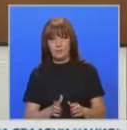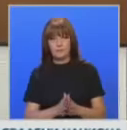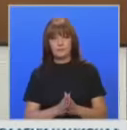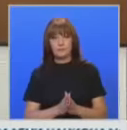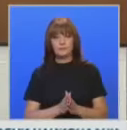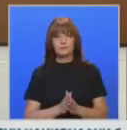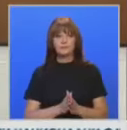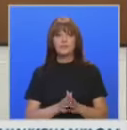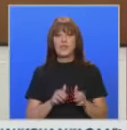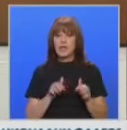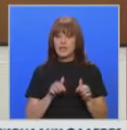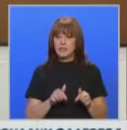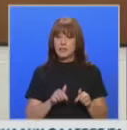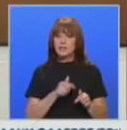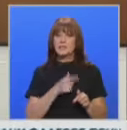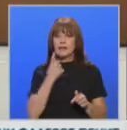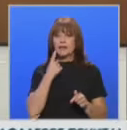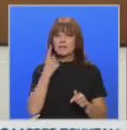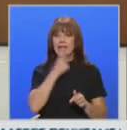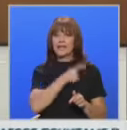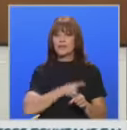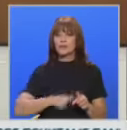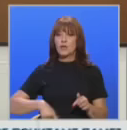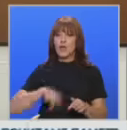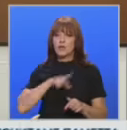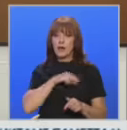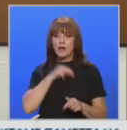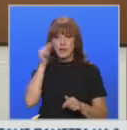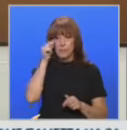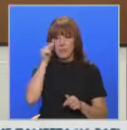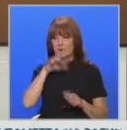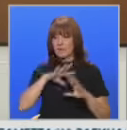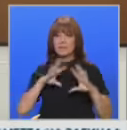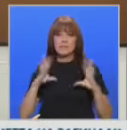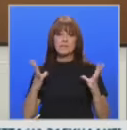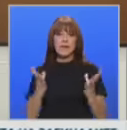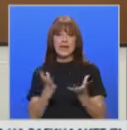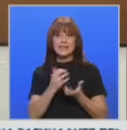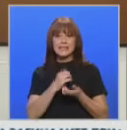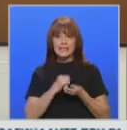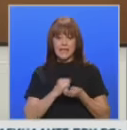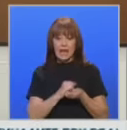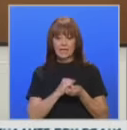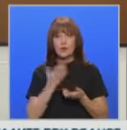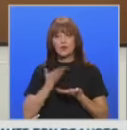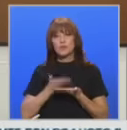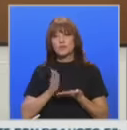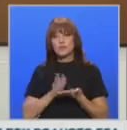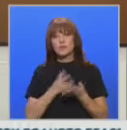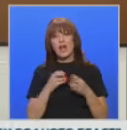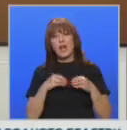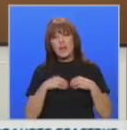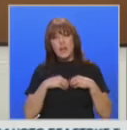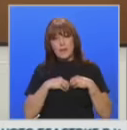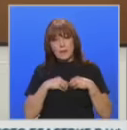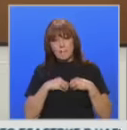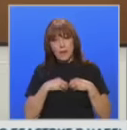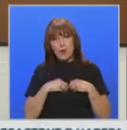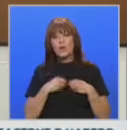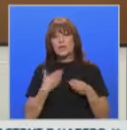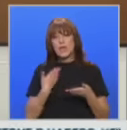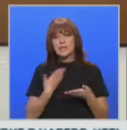Днес е ден на национален траур и българите сме заедно с поделянето на болката с